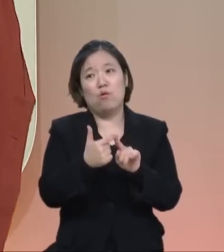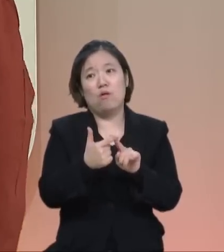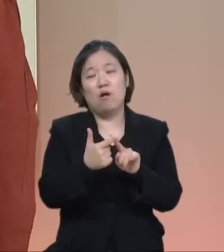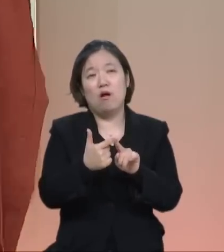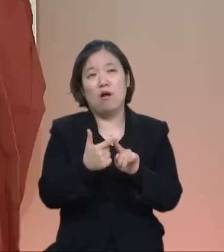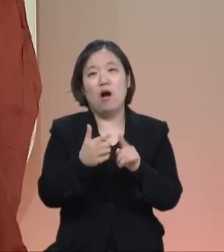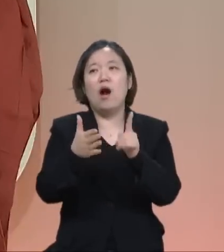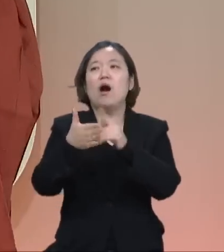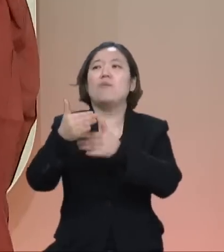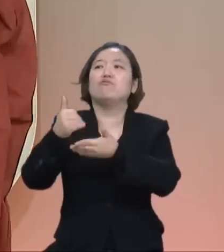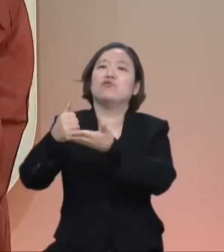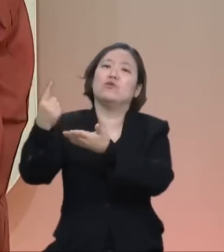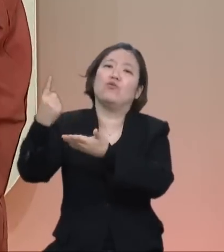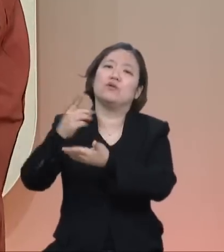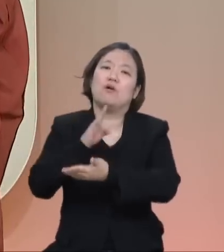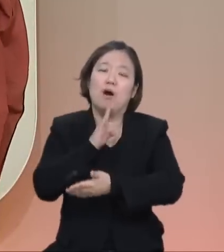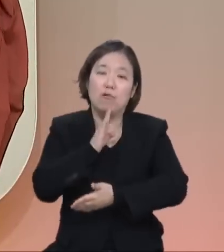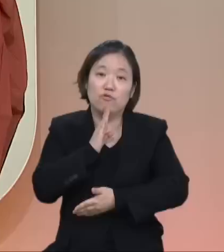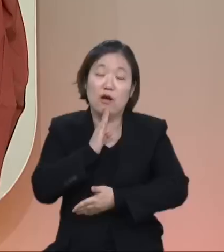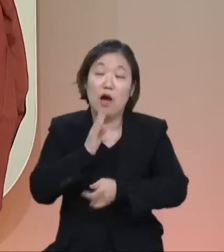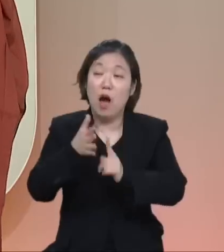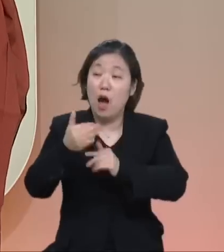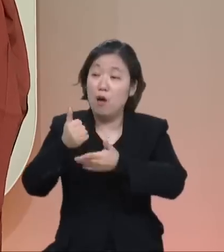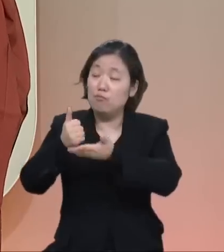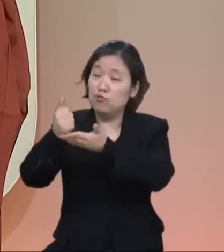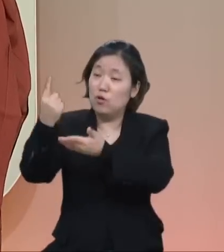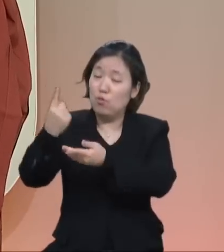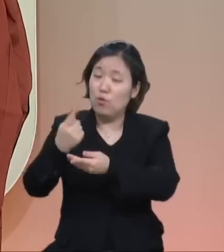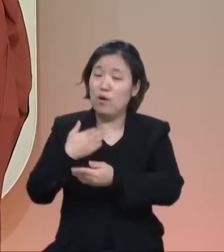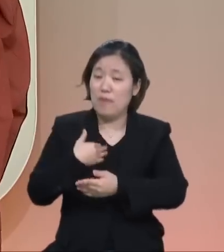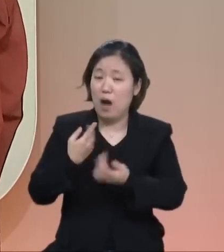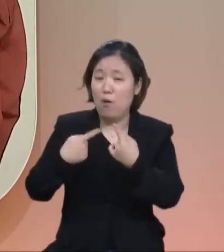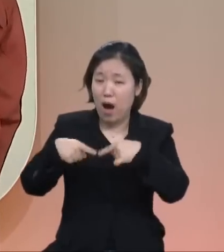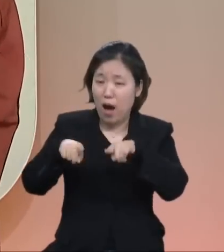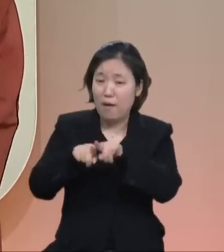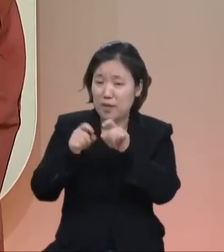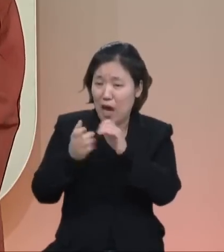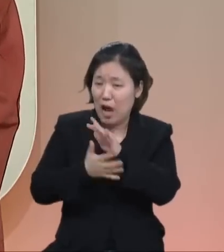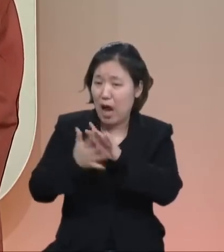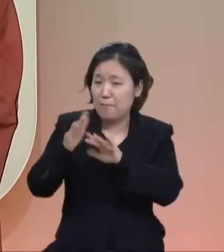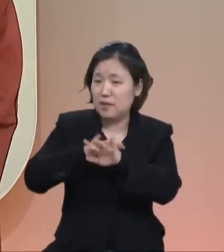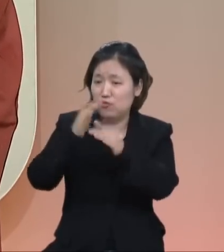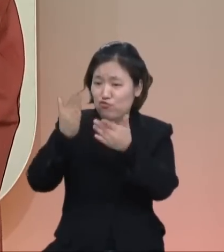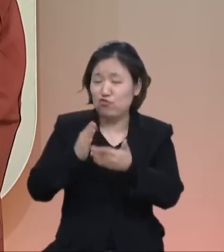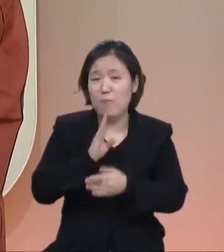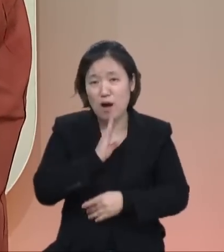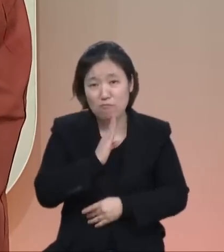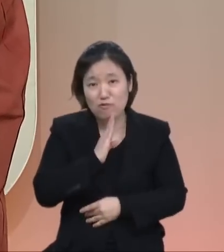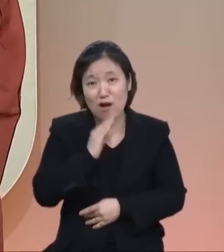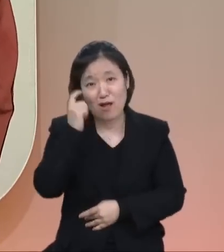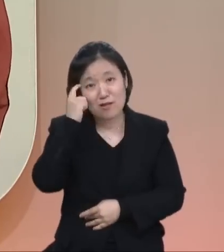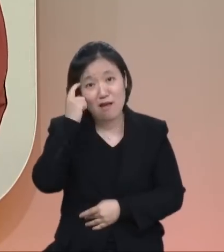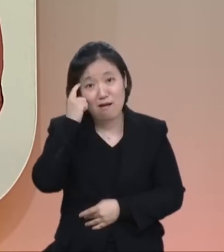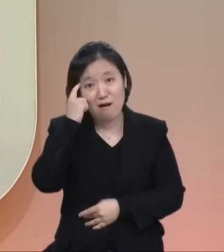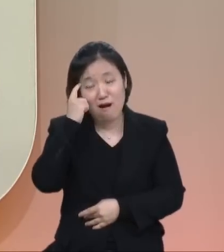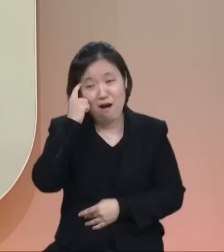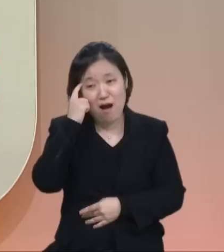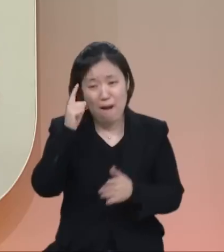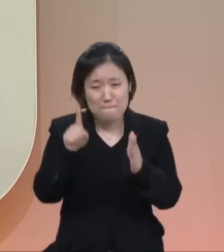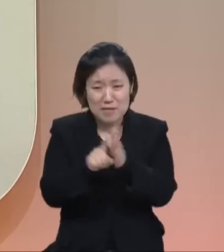부처님이 분명히 나와 함께 하시는구나 정말 부처님이 우리 중생과 함께 하시는구나 그런